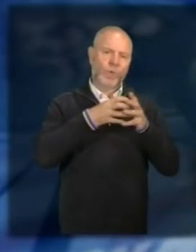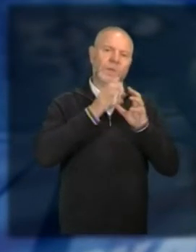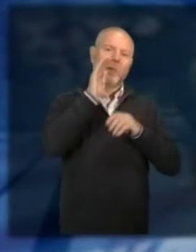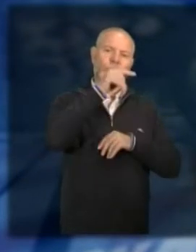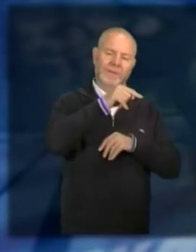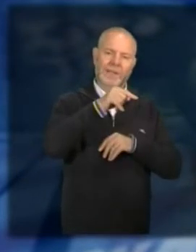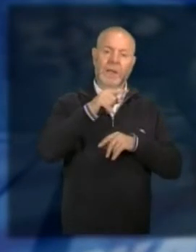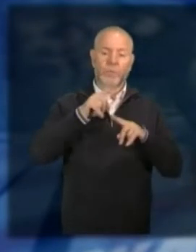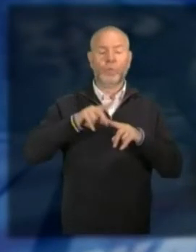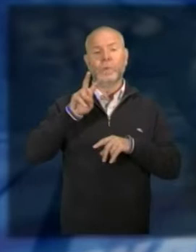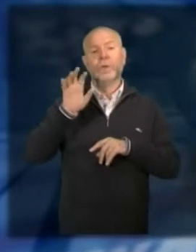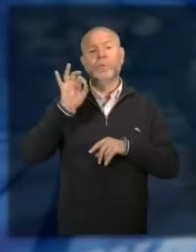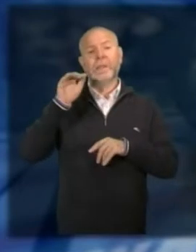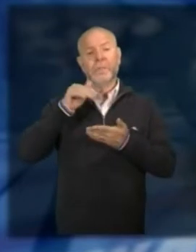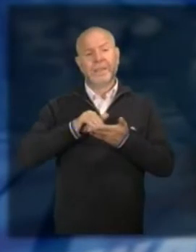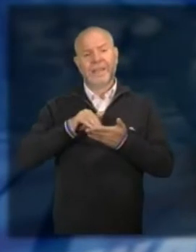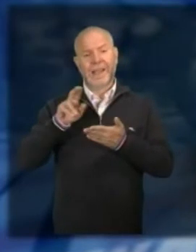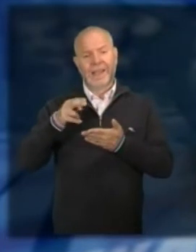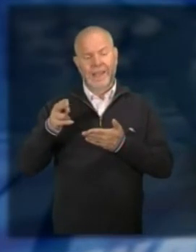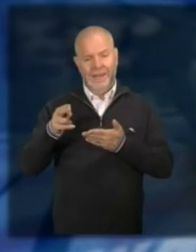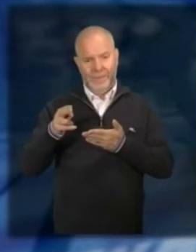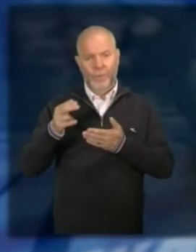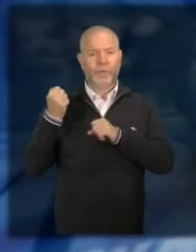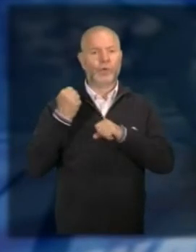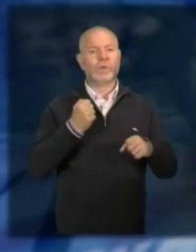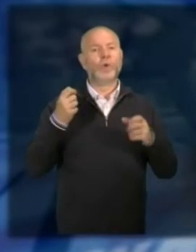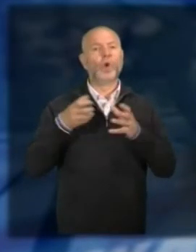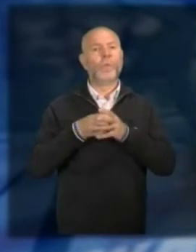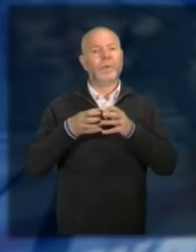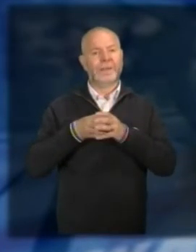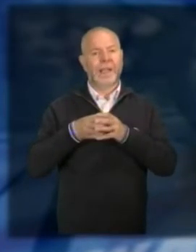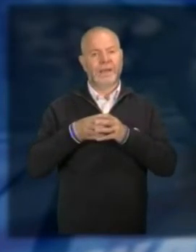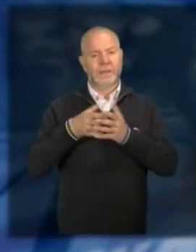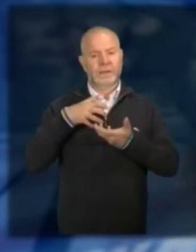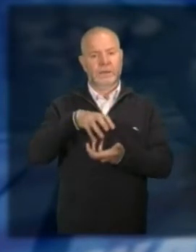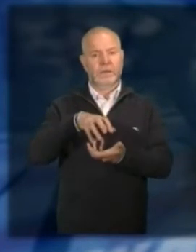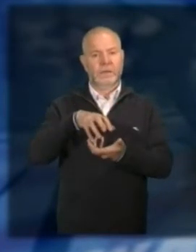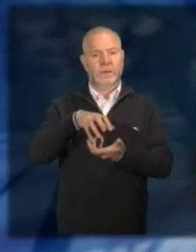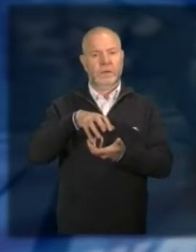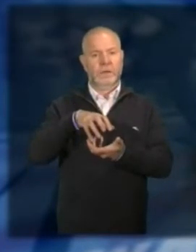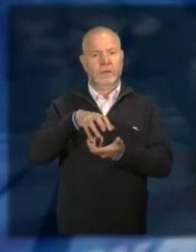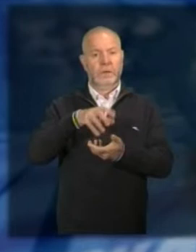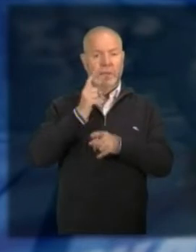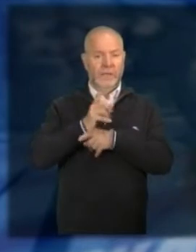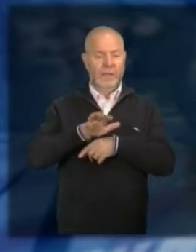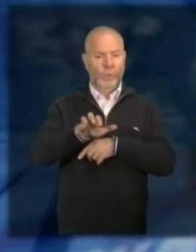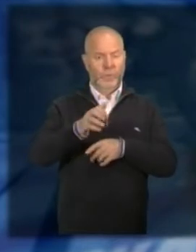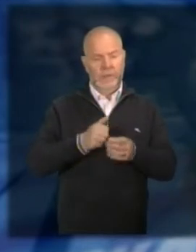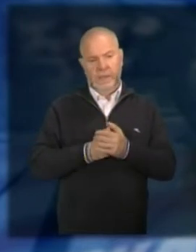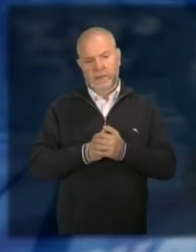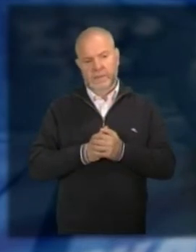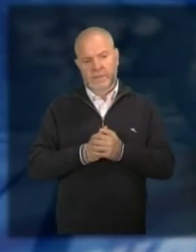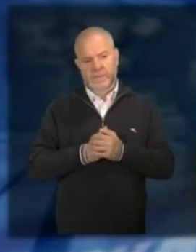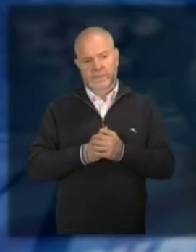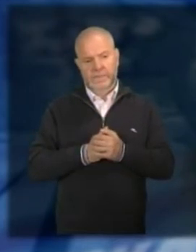infine 250.000 euro della fondazione comunitaria prevista nel 2016 che però non sono stati riconfermati e quindi si dovranno recuperare.